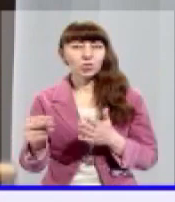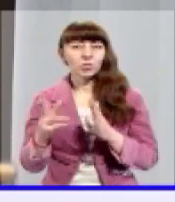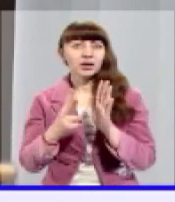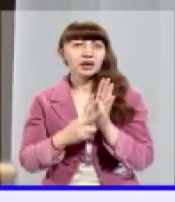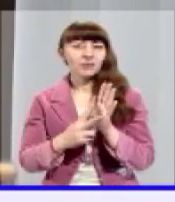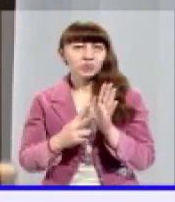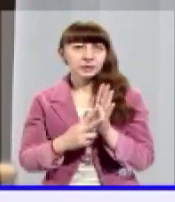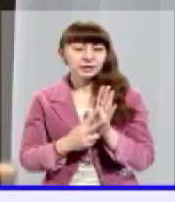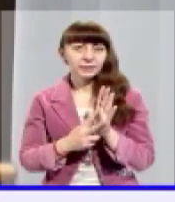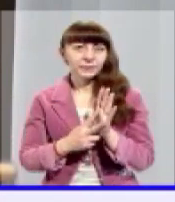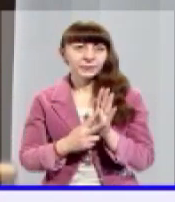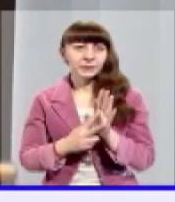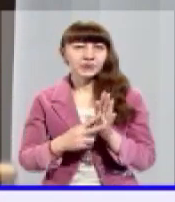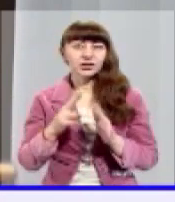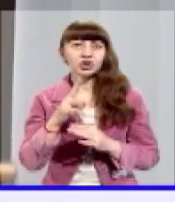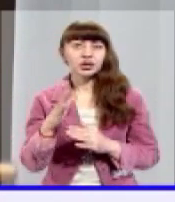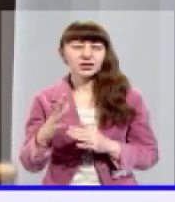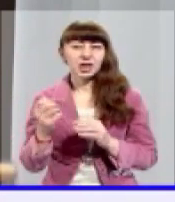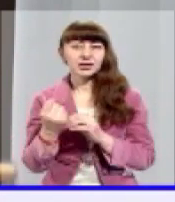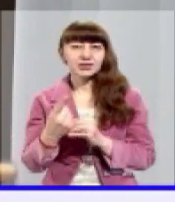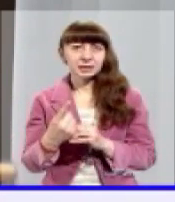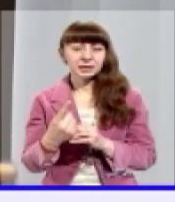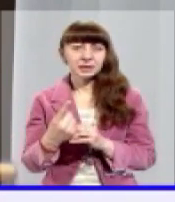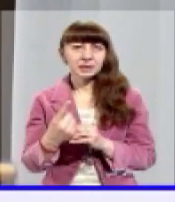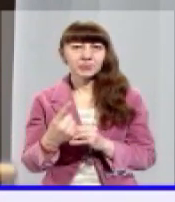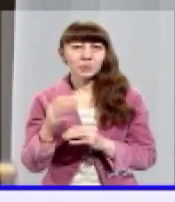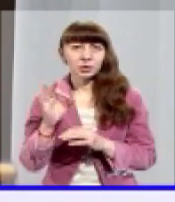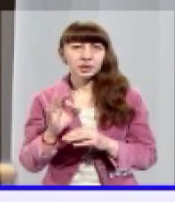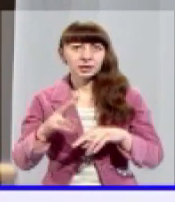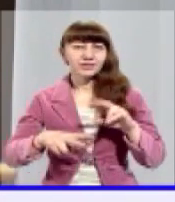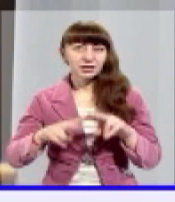көлік қызметтері 5,5, бөлшек сауда